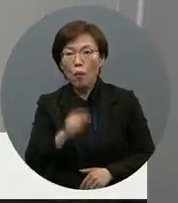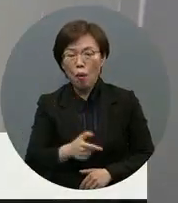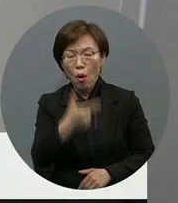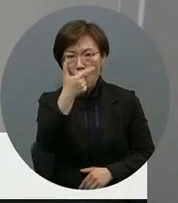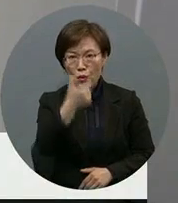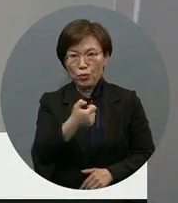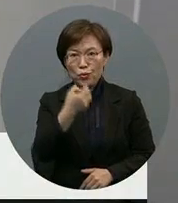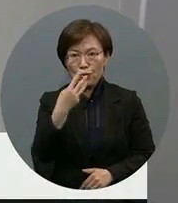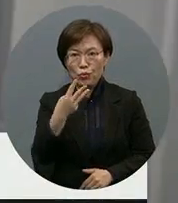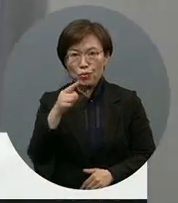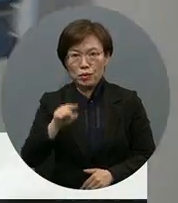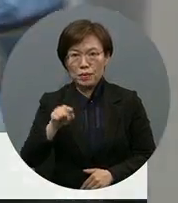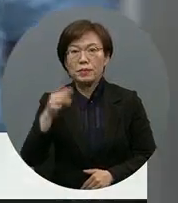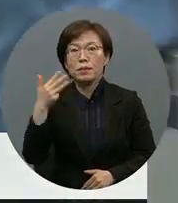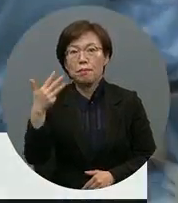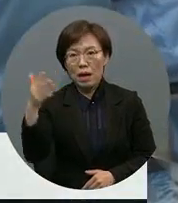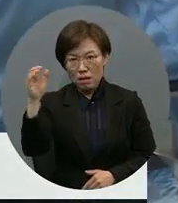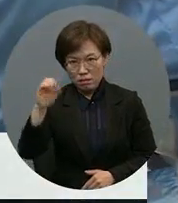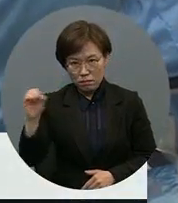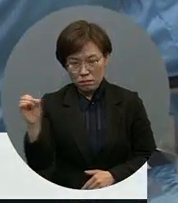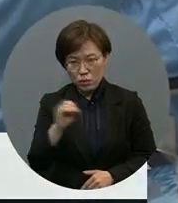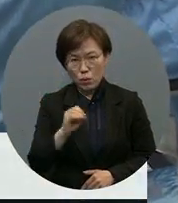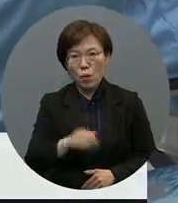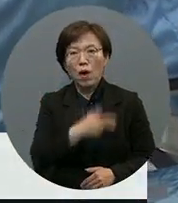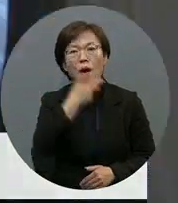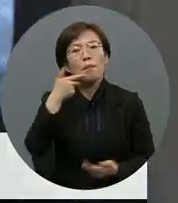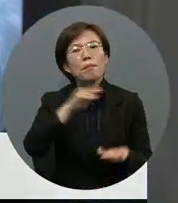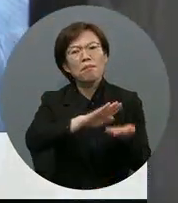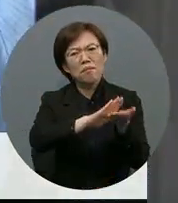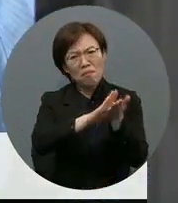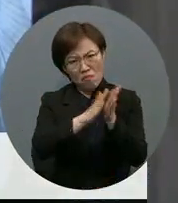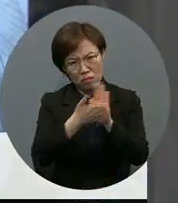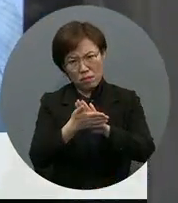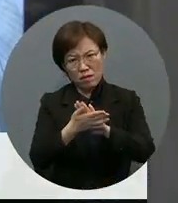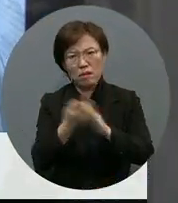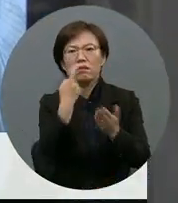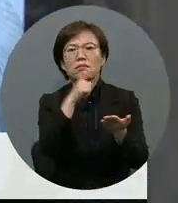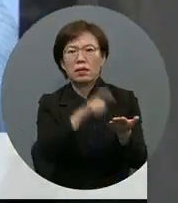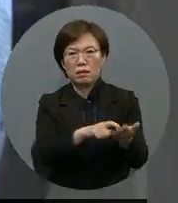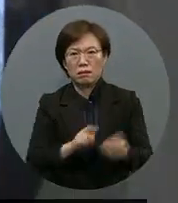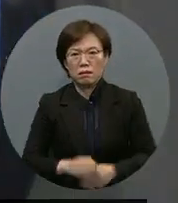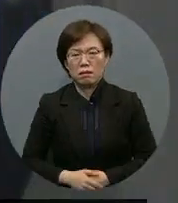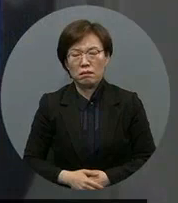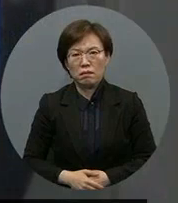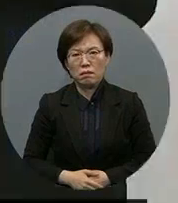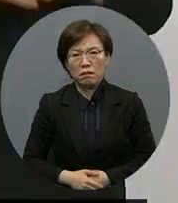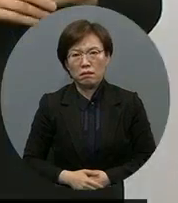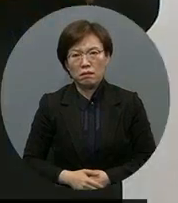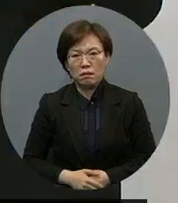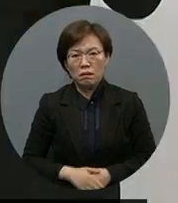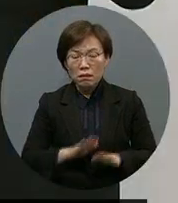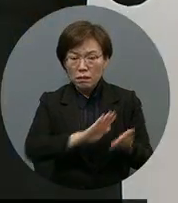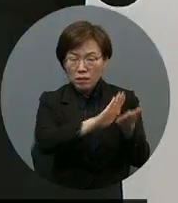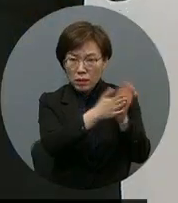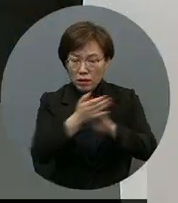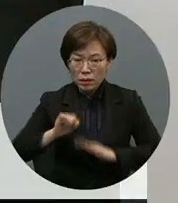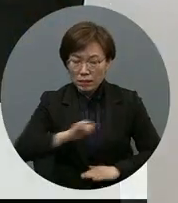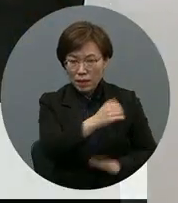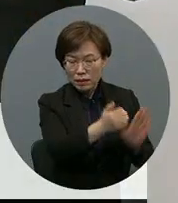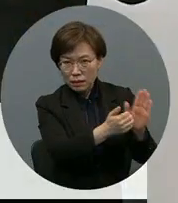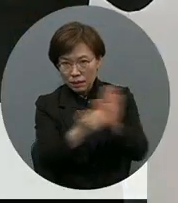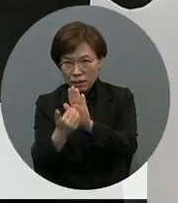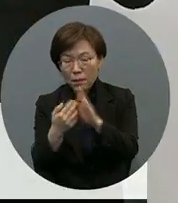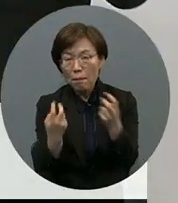거의 근접하는 63.8% 의 변이 바이러스 검출 유를 보였습니다 별리 바이러스 된 차단 대책